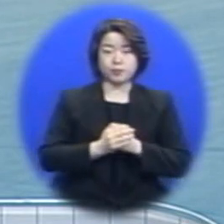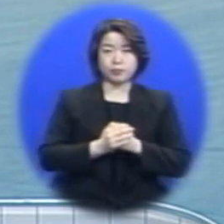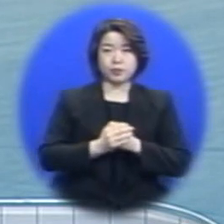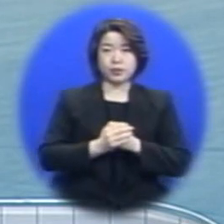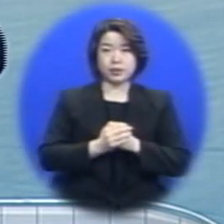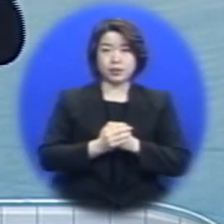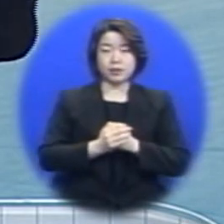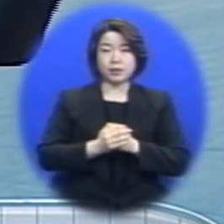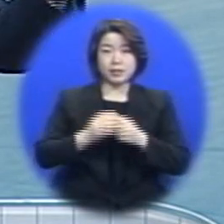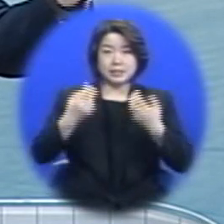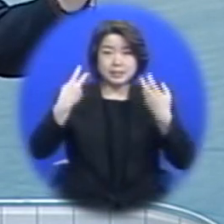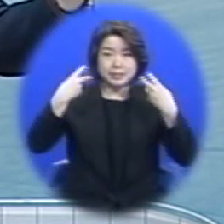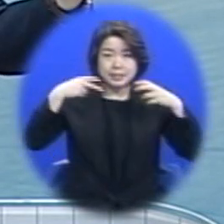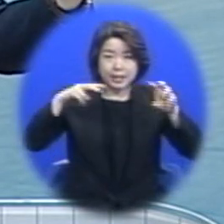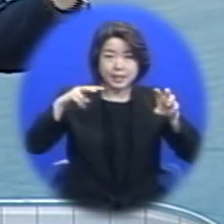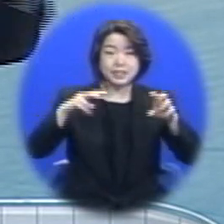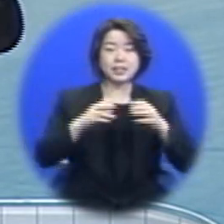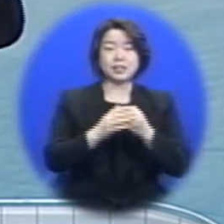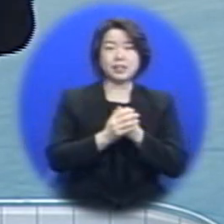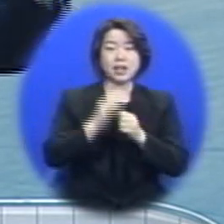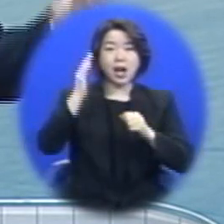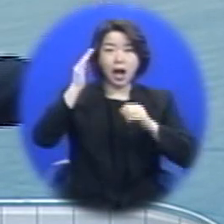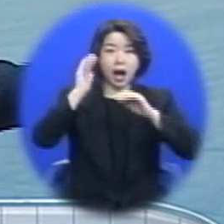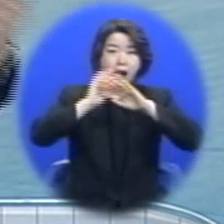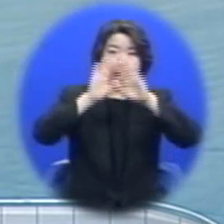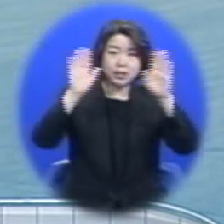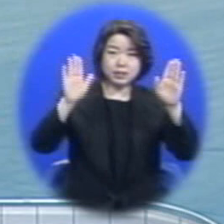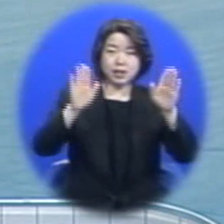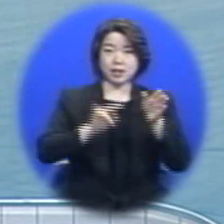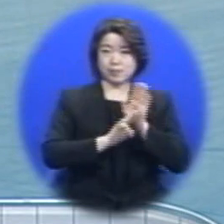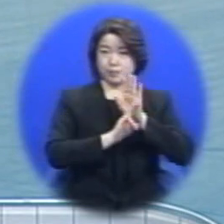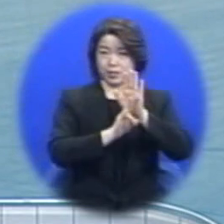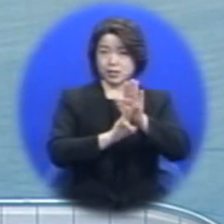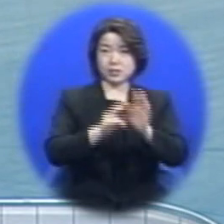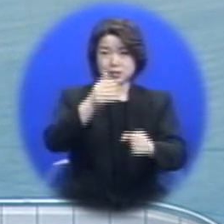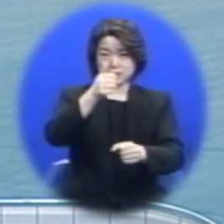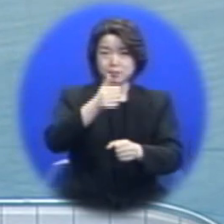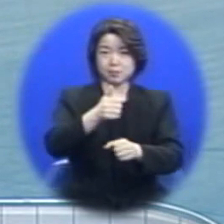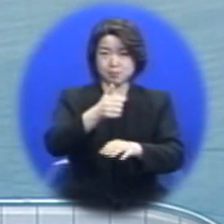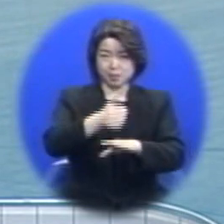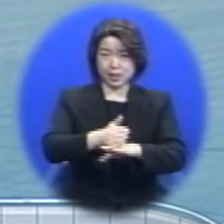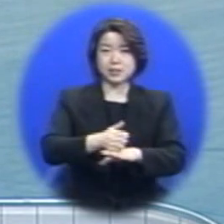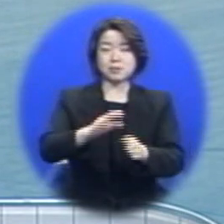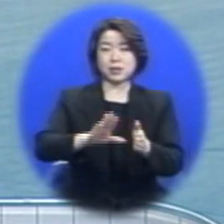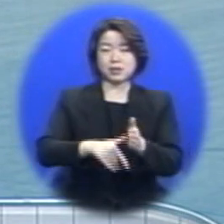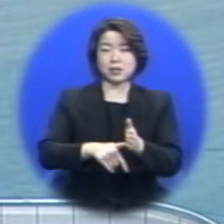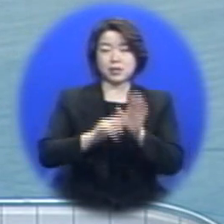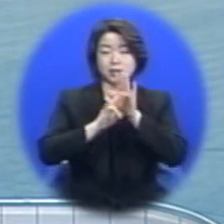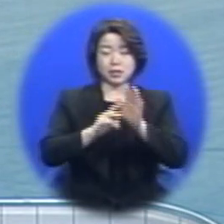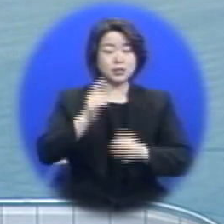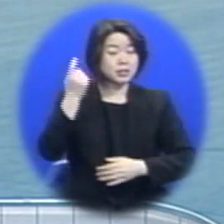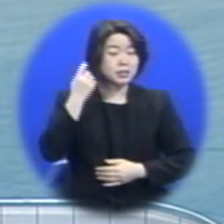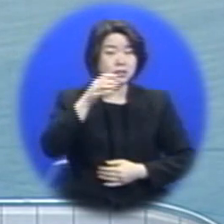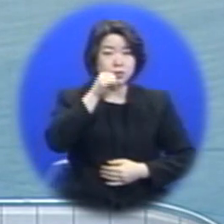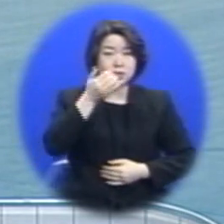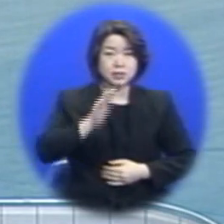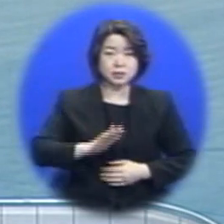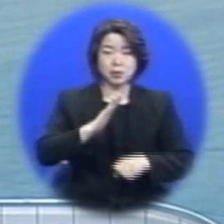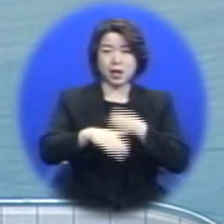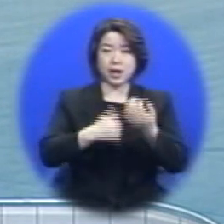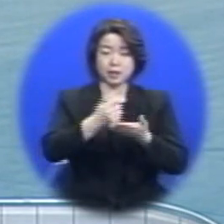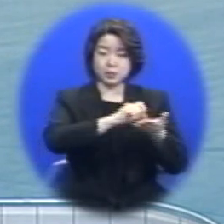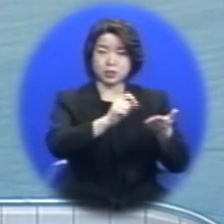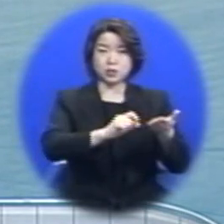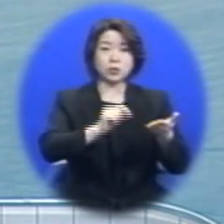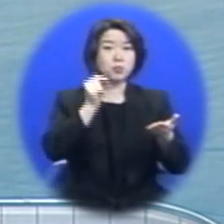다니엘이 하늘의 계시를 마지막 때의 계시를 그가 들었는데 하나님이 기록하지